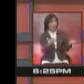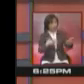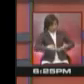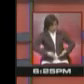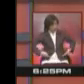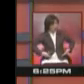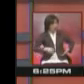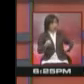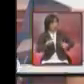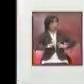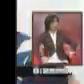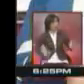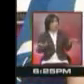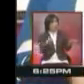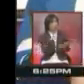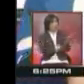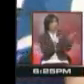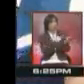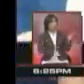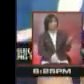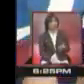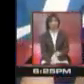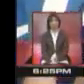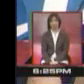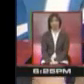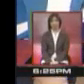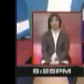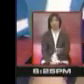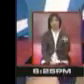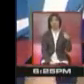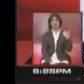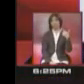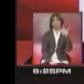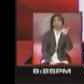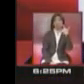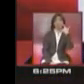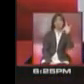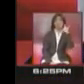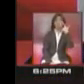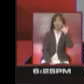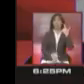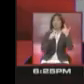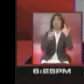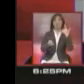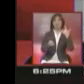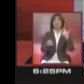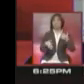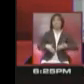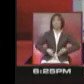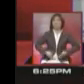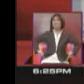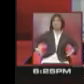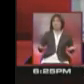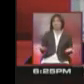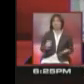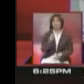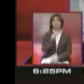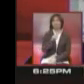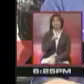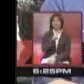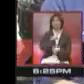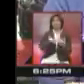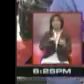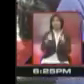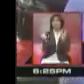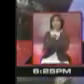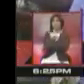Kiko, ikwento mo. Naka-boxing shorts at hindi nakabrief. Yan daw ang suot ng AZCALS na si Angel Girado na makaharap niya